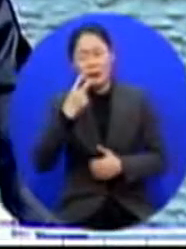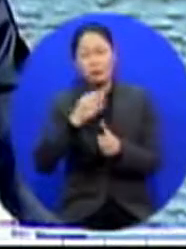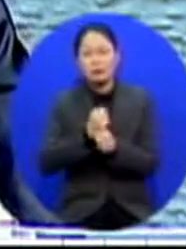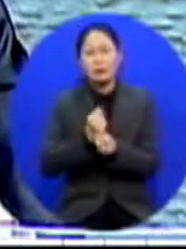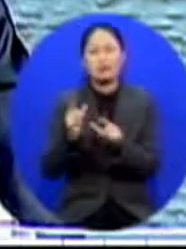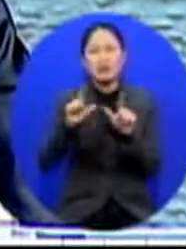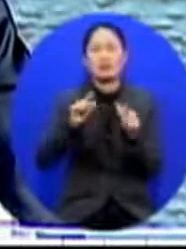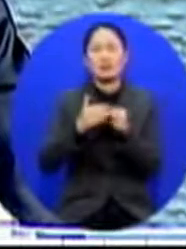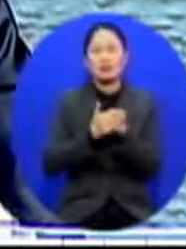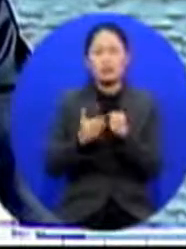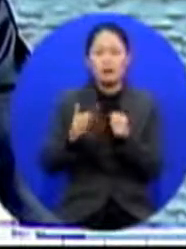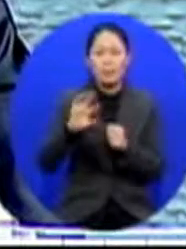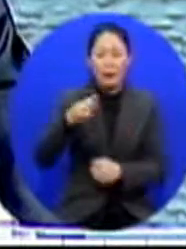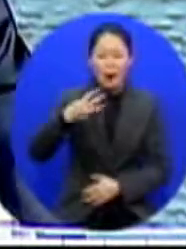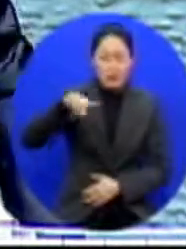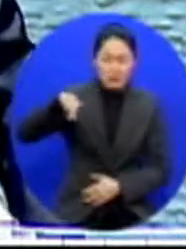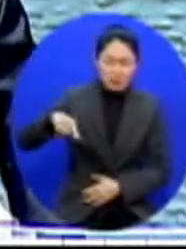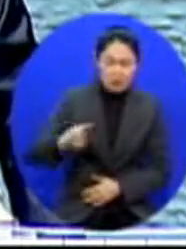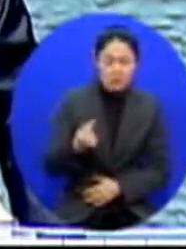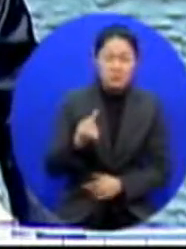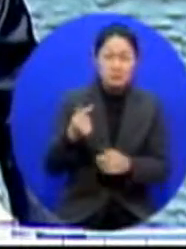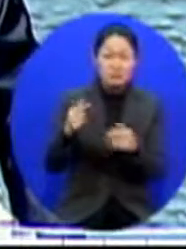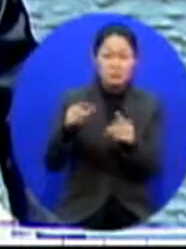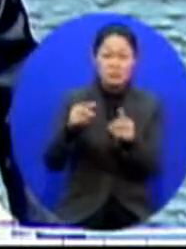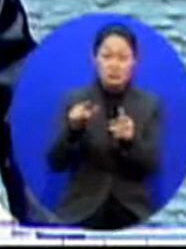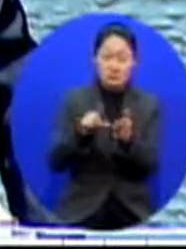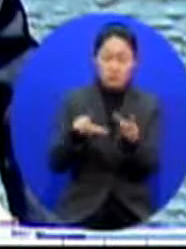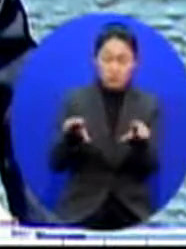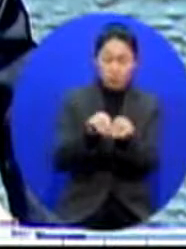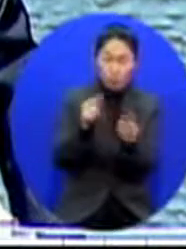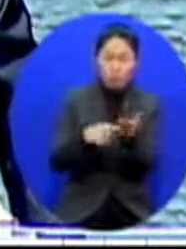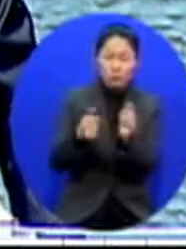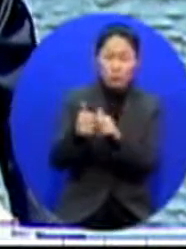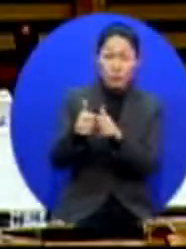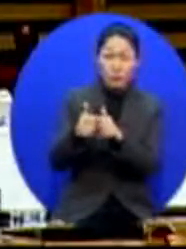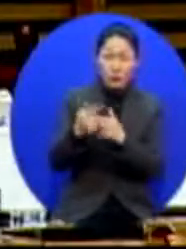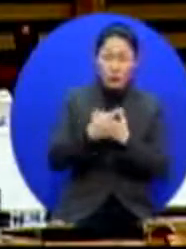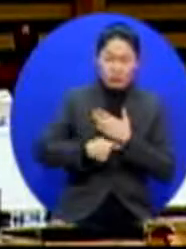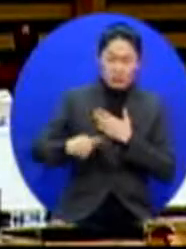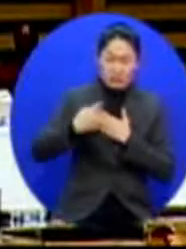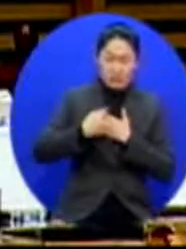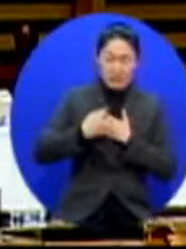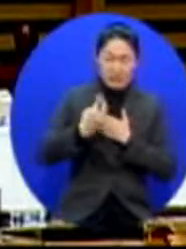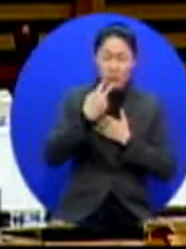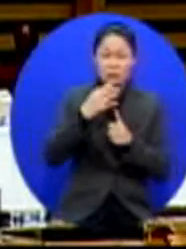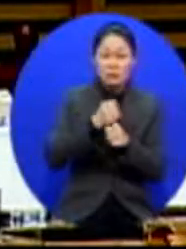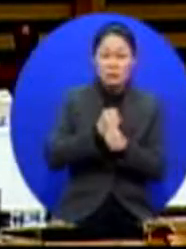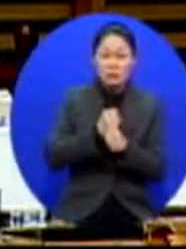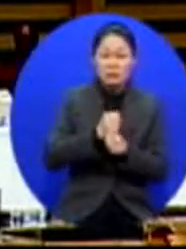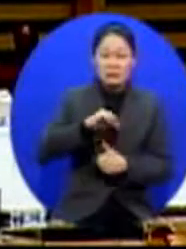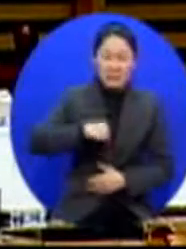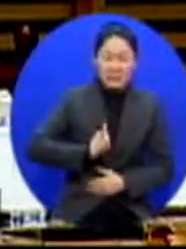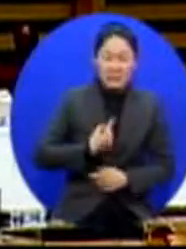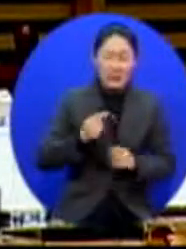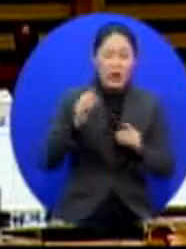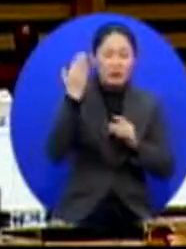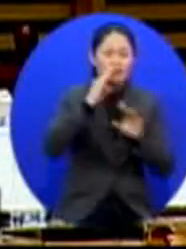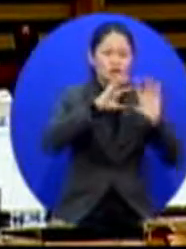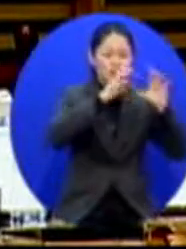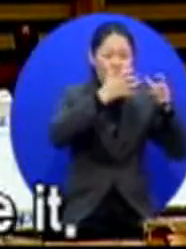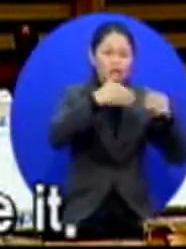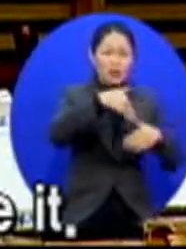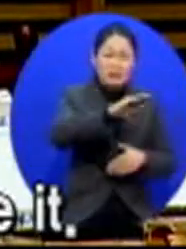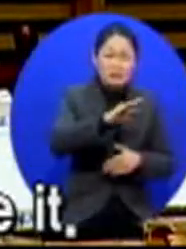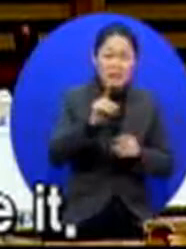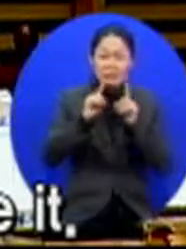펠릭스가 얼마나 육신의 사로잡혀 있는 지는 자기가 지옥가는 야 청구 까는 야 이 운명이 갈려진